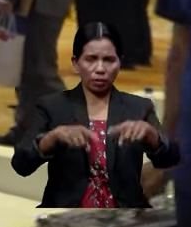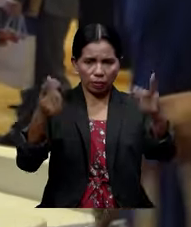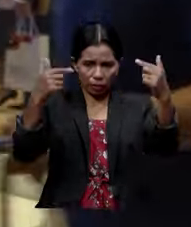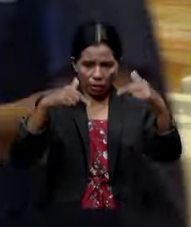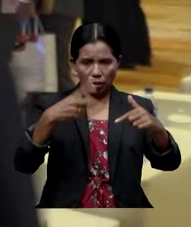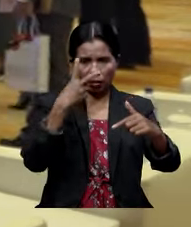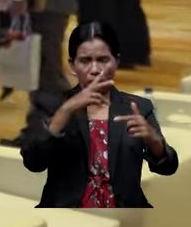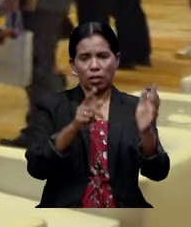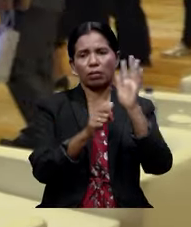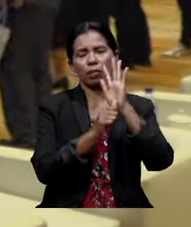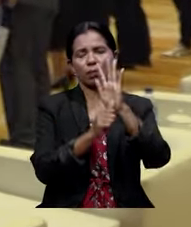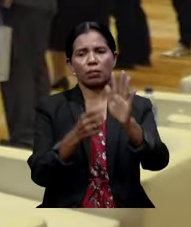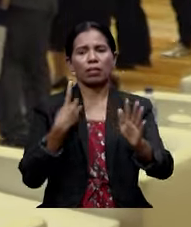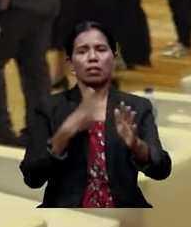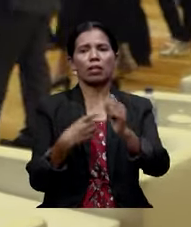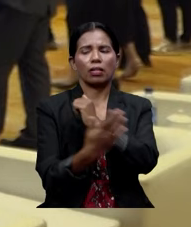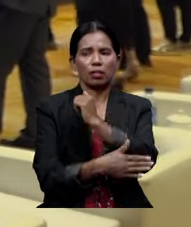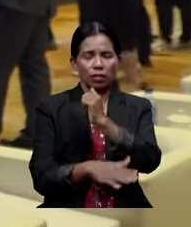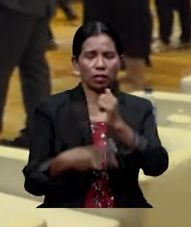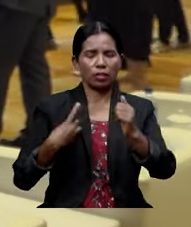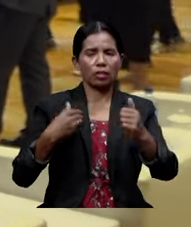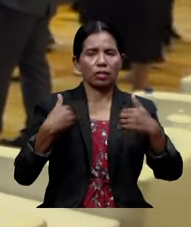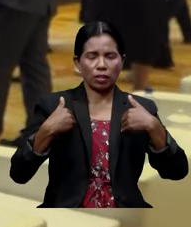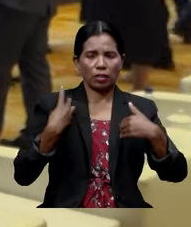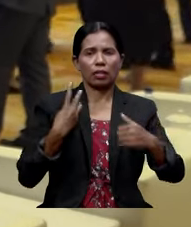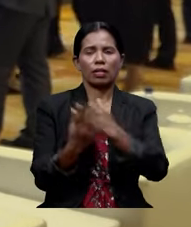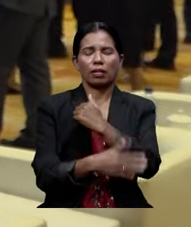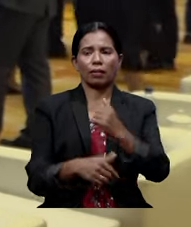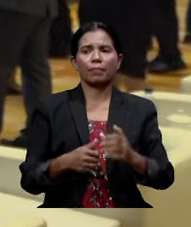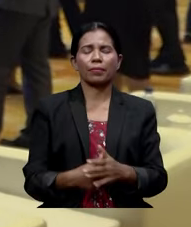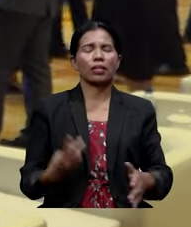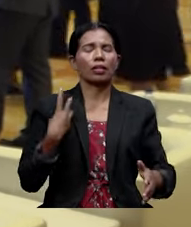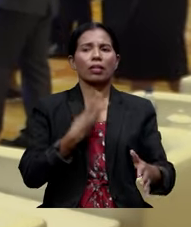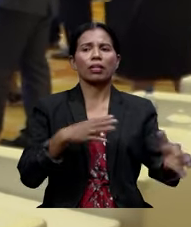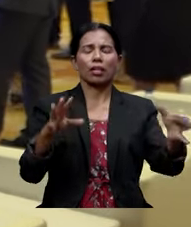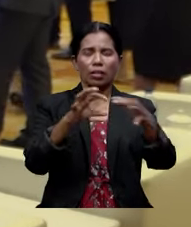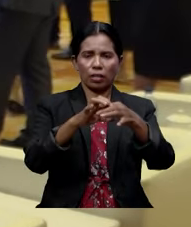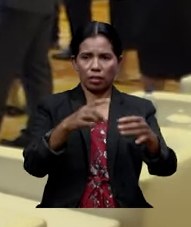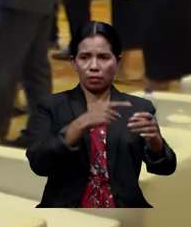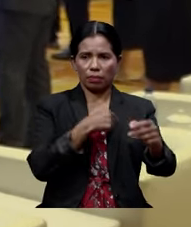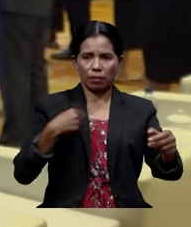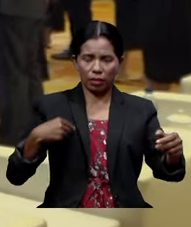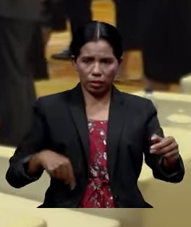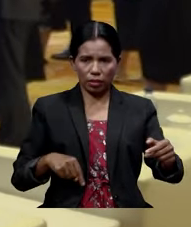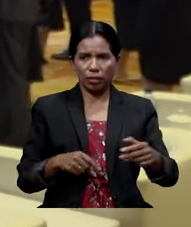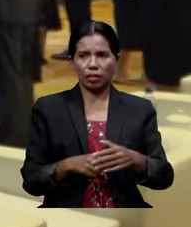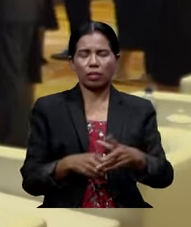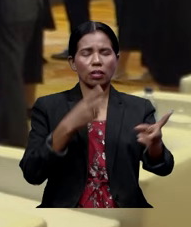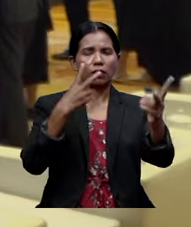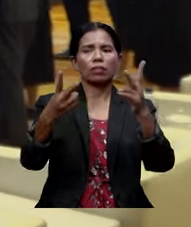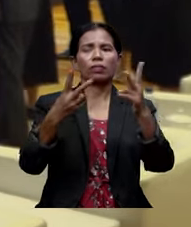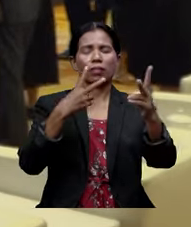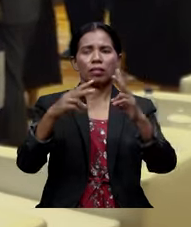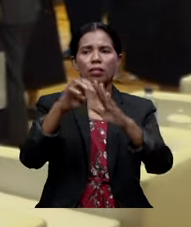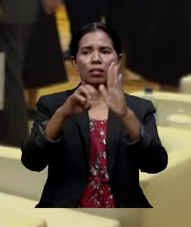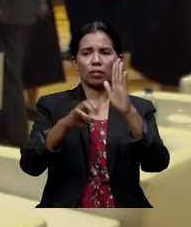χαλό προμόσαμε με την ράει, λέει ο potensialidade με κοιτή την ράει. E está ligado agora para a China, e âmbito visita Estado,